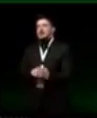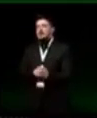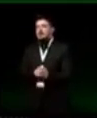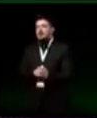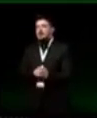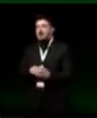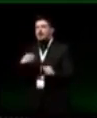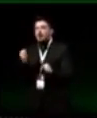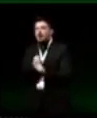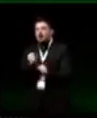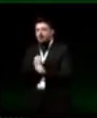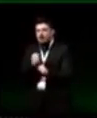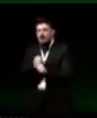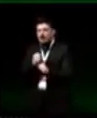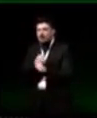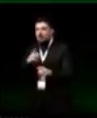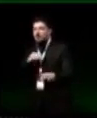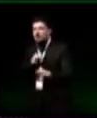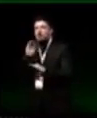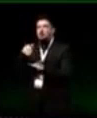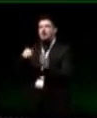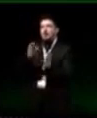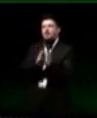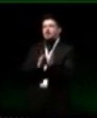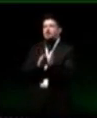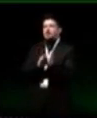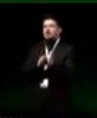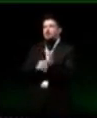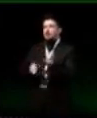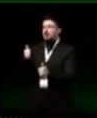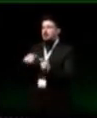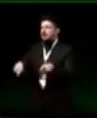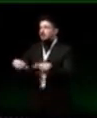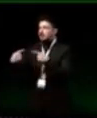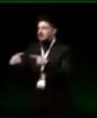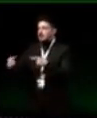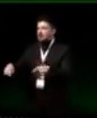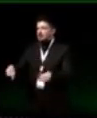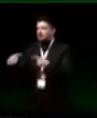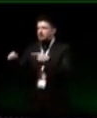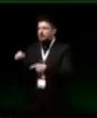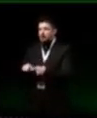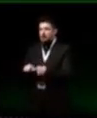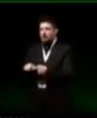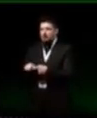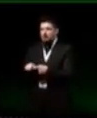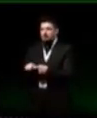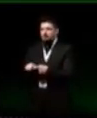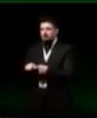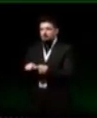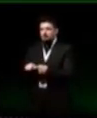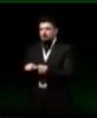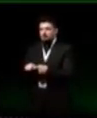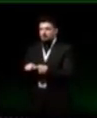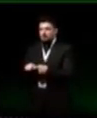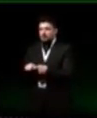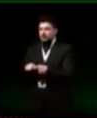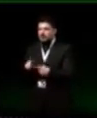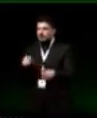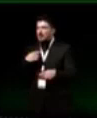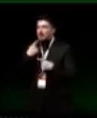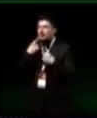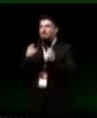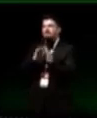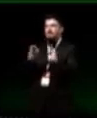con quella straordinaria forza di superare il principio dell'avversario, del nemico. Ci fu anche qualche ironia allora sull'espressione, il